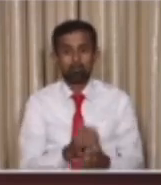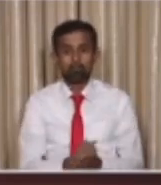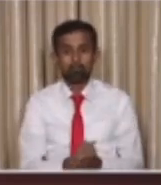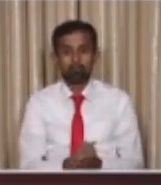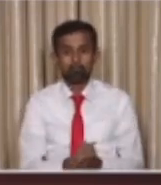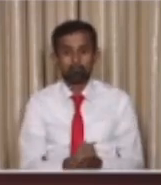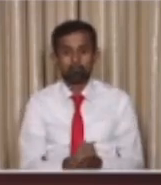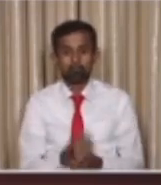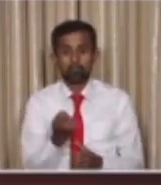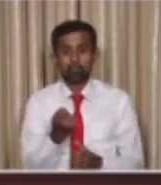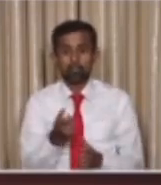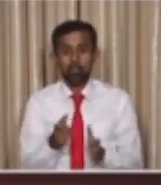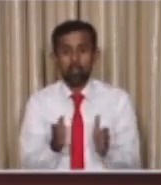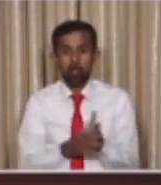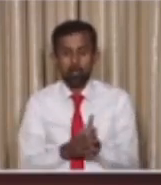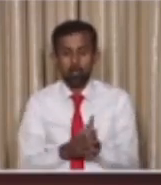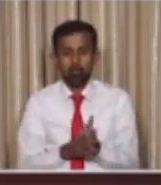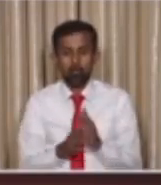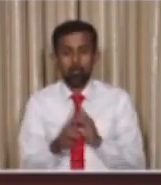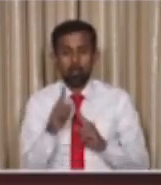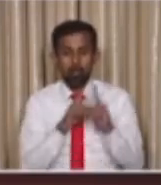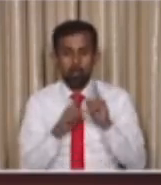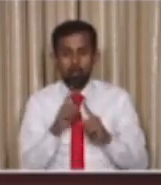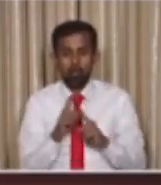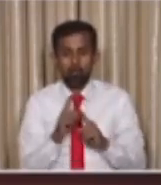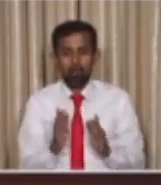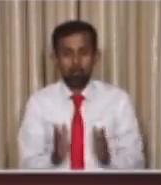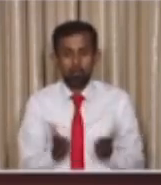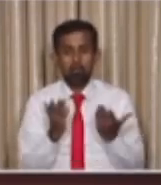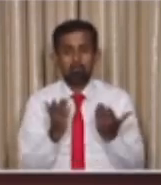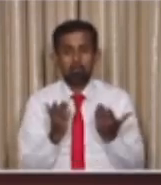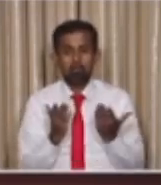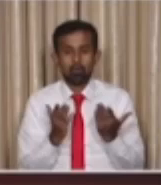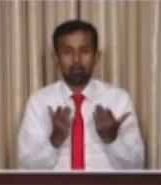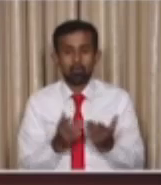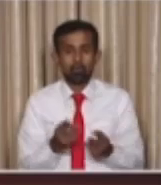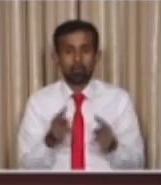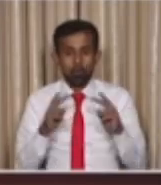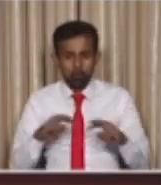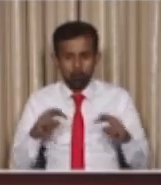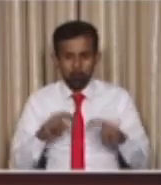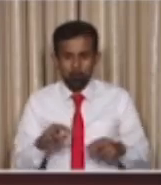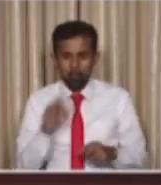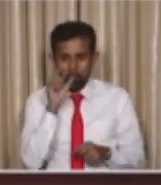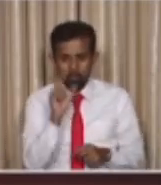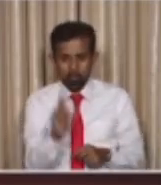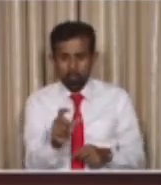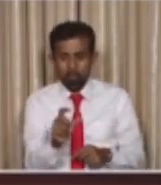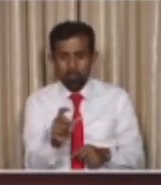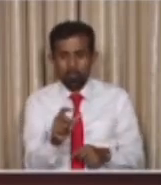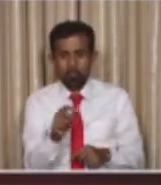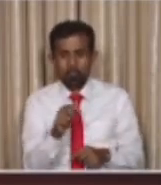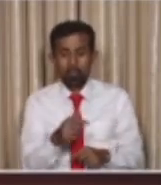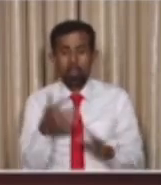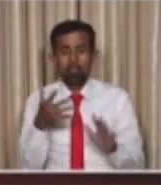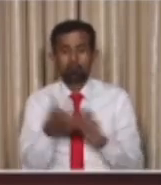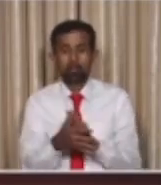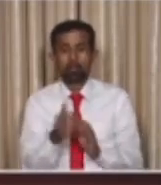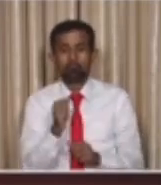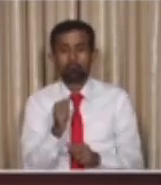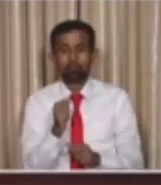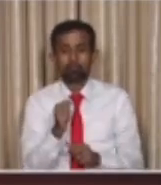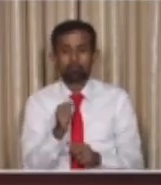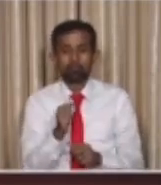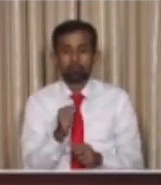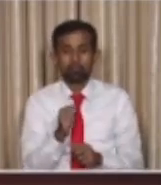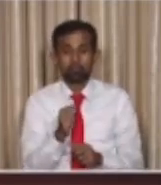මේක ගිණුම් කාර්ක සභාවේ සාකච්ඡාවේදී මතු වුණා. මේ ගැන විමර්ශනය කරලා හොයලා බලපුවාම මෙතන තියෙන වැරද්ද තමයි